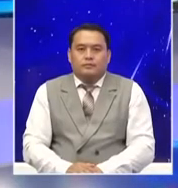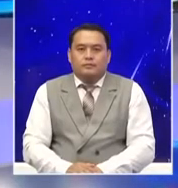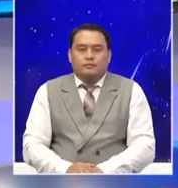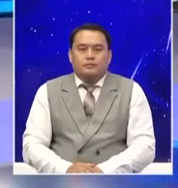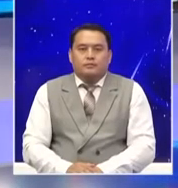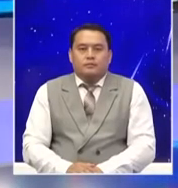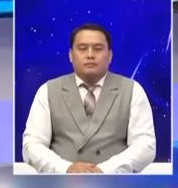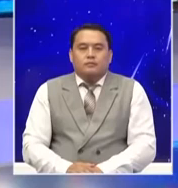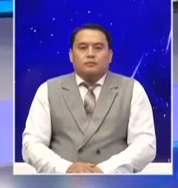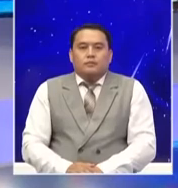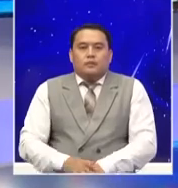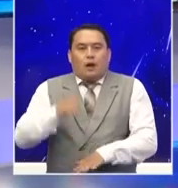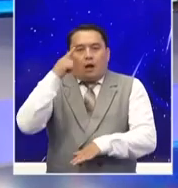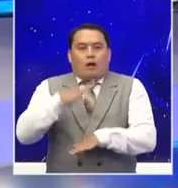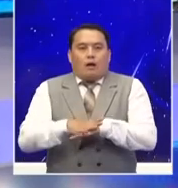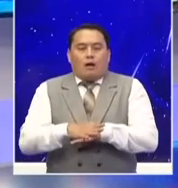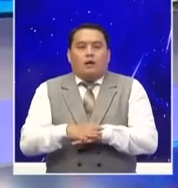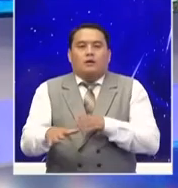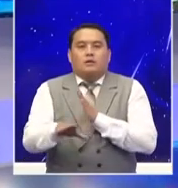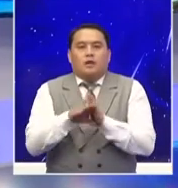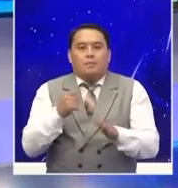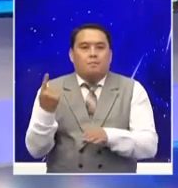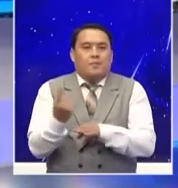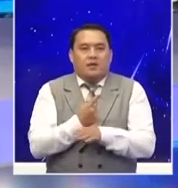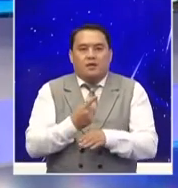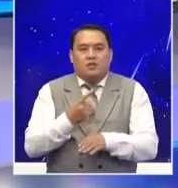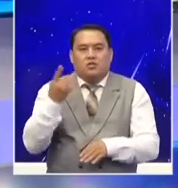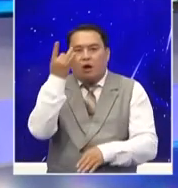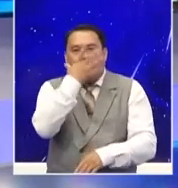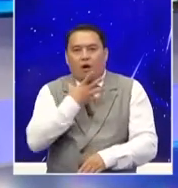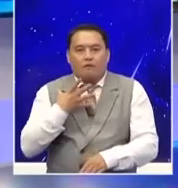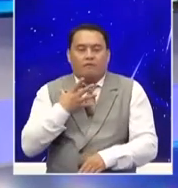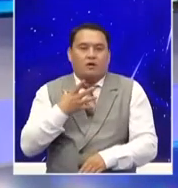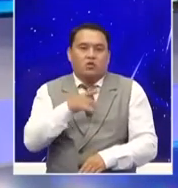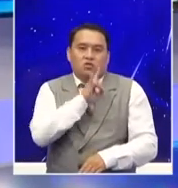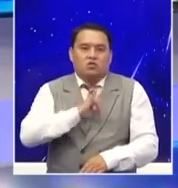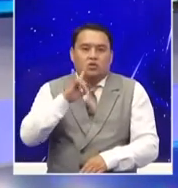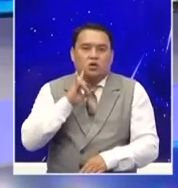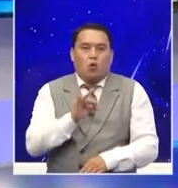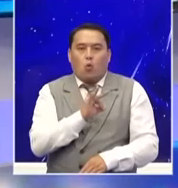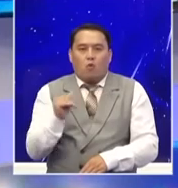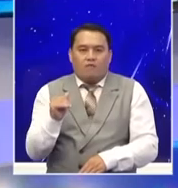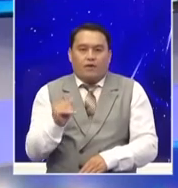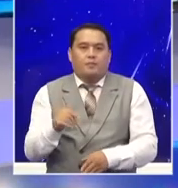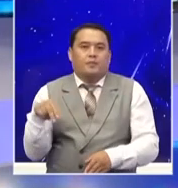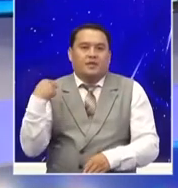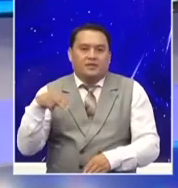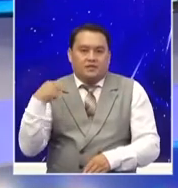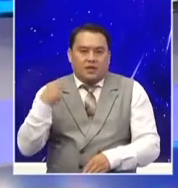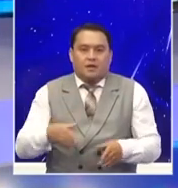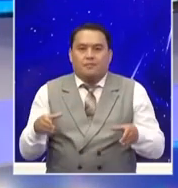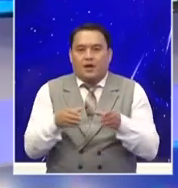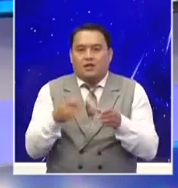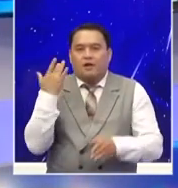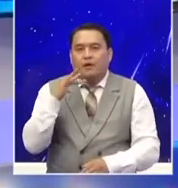Сенатор от штата Калифорния Камала Харрис стала первой темнокожей женщиной, официально выдвинутой на пост вице-президента от Демократической